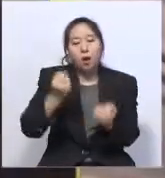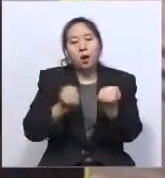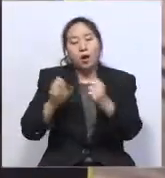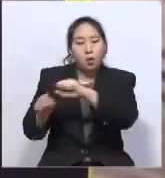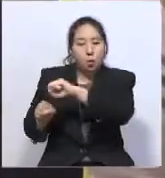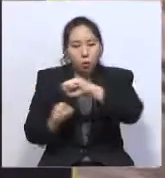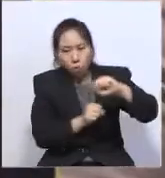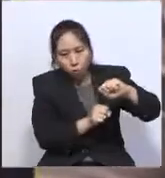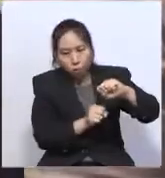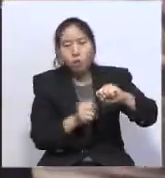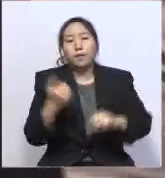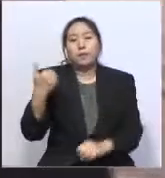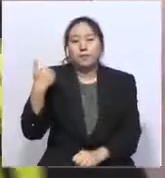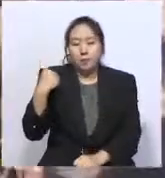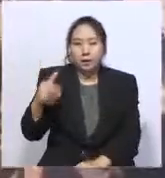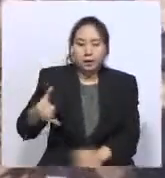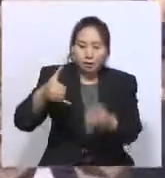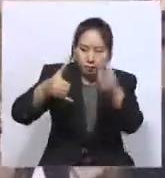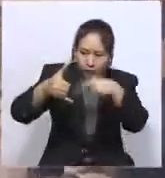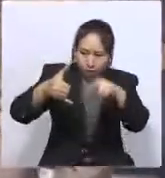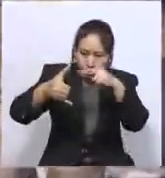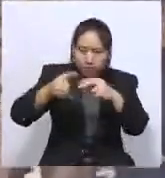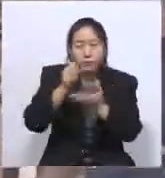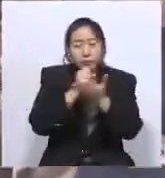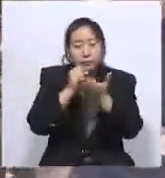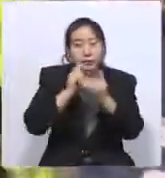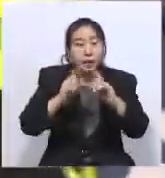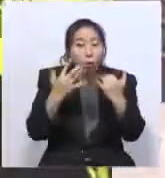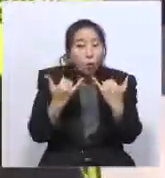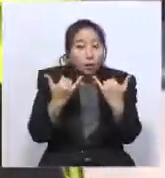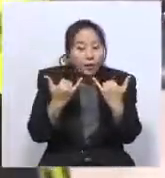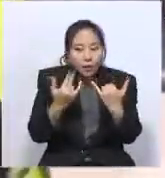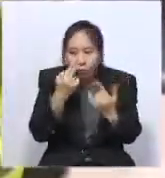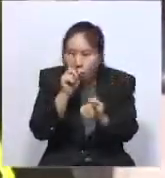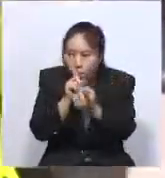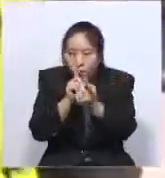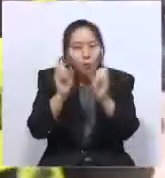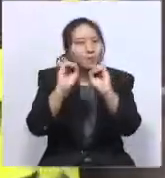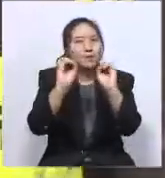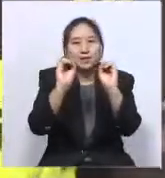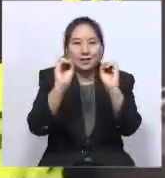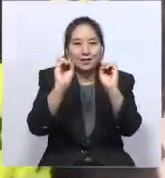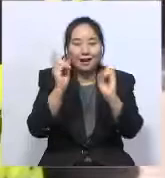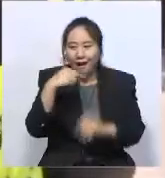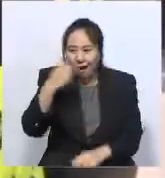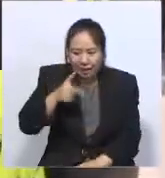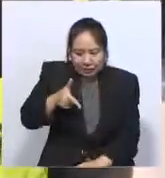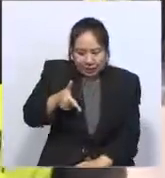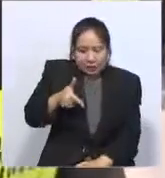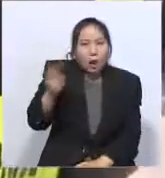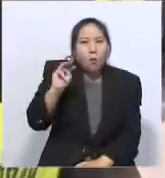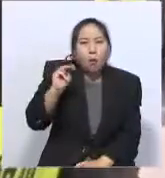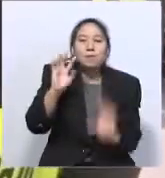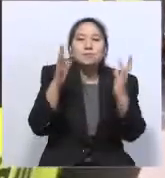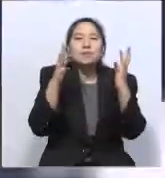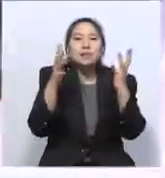และก็รถบัสนะครับเพื่อตรวจหาสารเสพติดแต่ว่าวันนี้โชคดีนะครับยังไม่พบมีผู้ใดนั้นมีปัสสาวะสีม่วงแต่ว่า